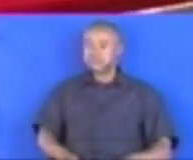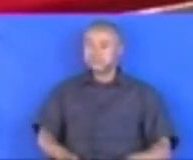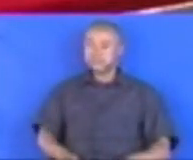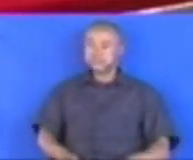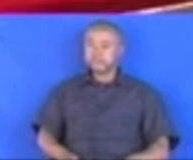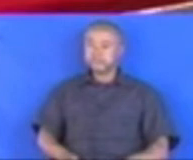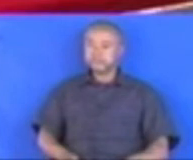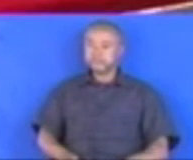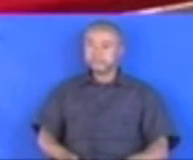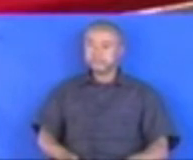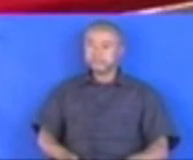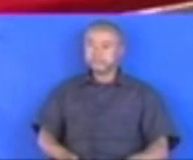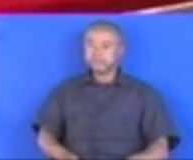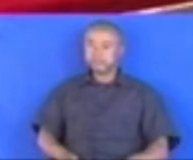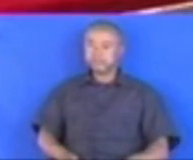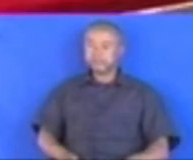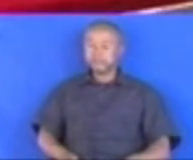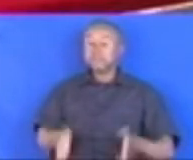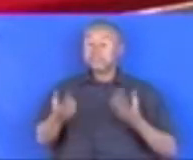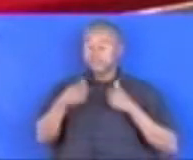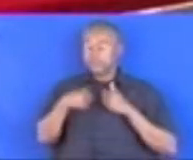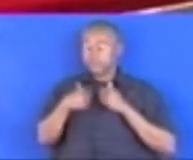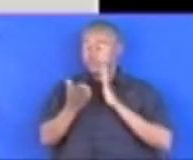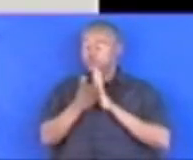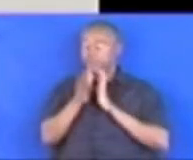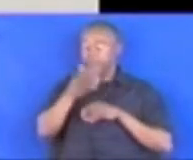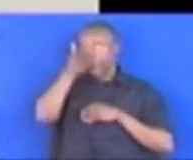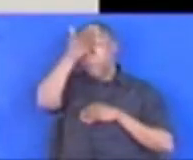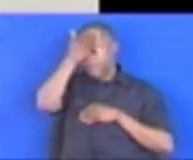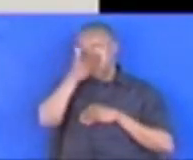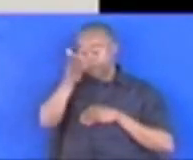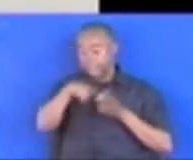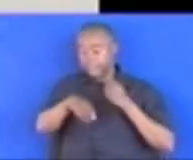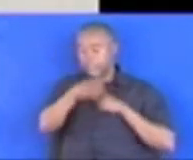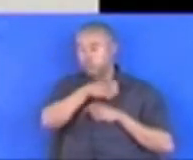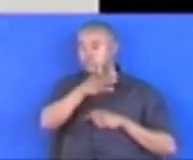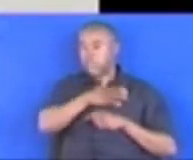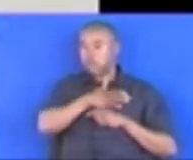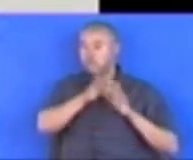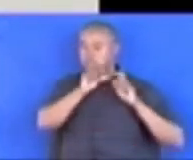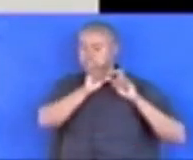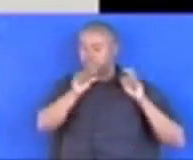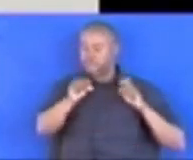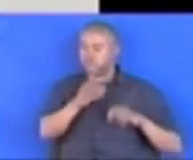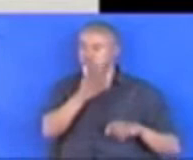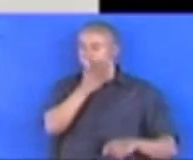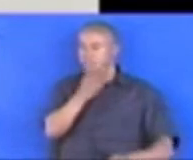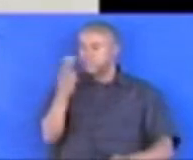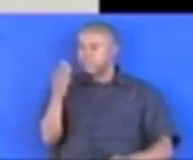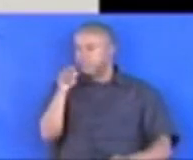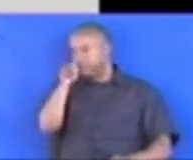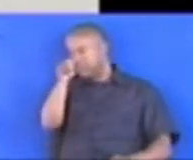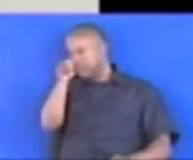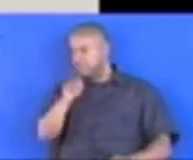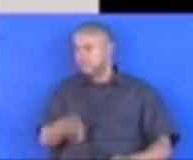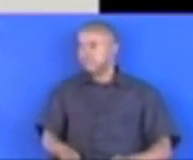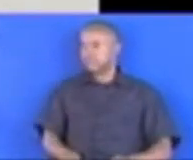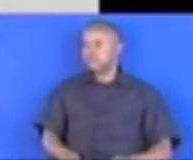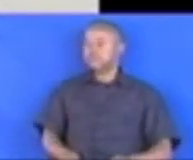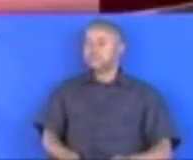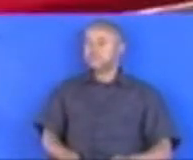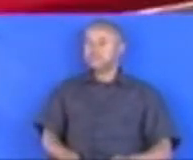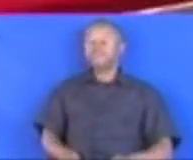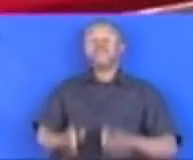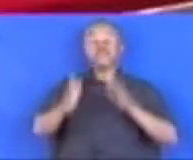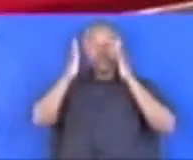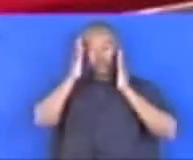Mheshimiwa Naibu Spika, sasa naomba niende kwenye vipaumbele vya wizara fungu 52 kwa mwaka 2021-22. Mheshimiwa